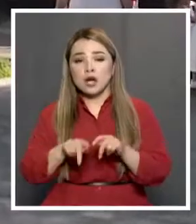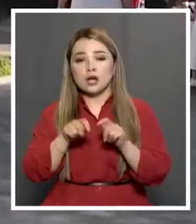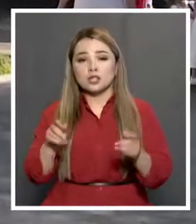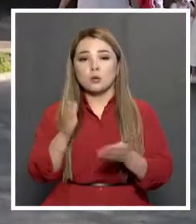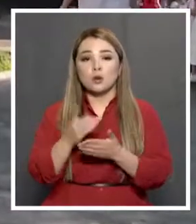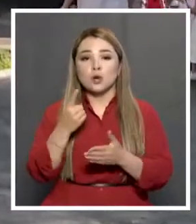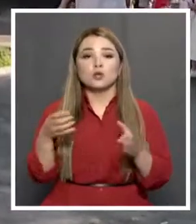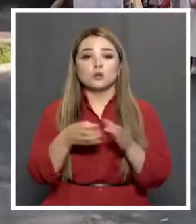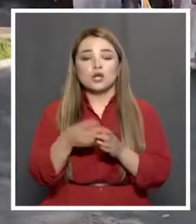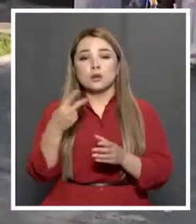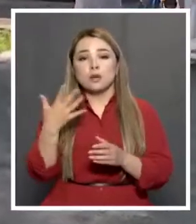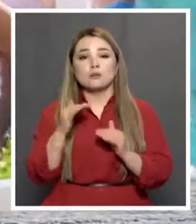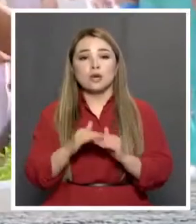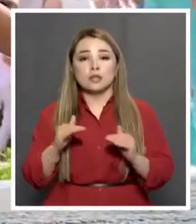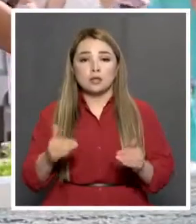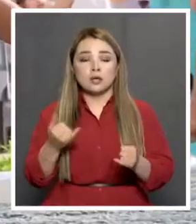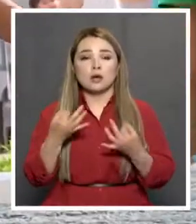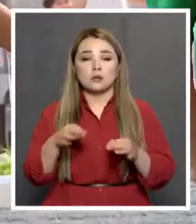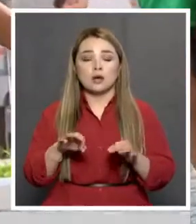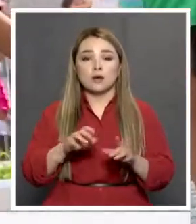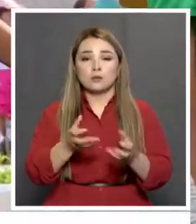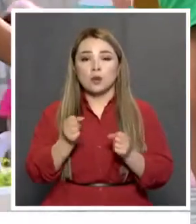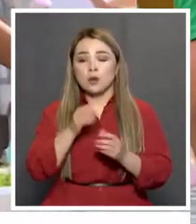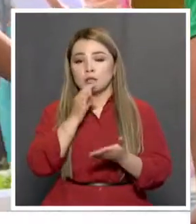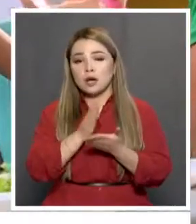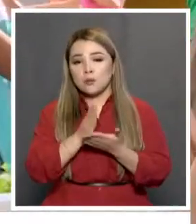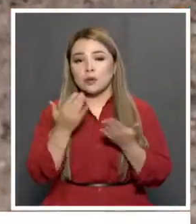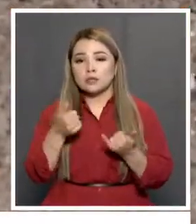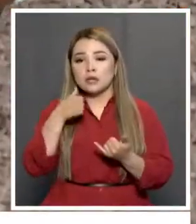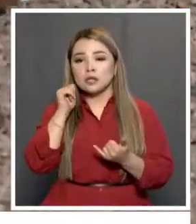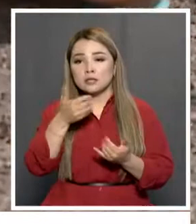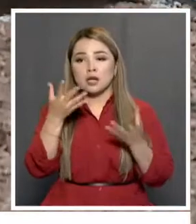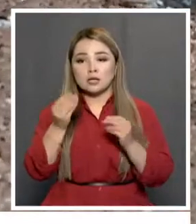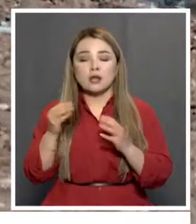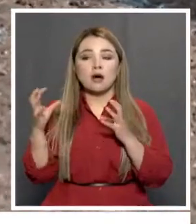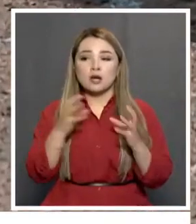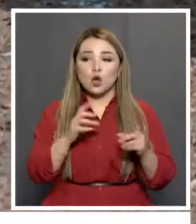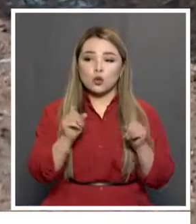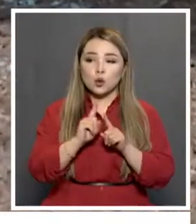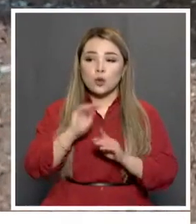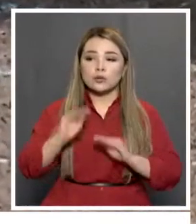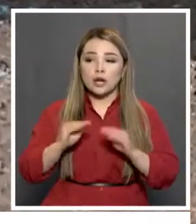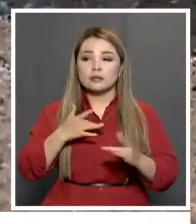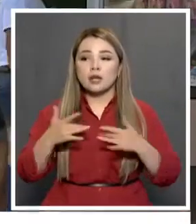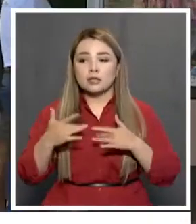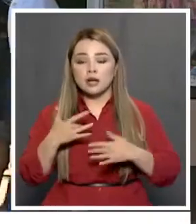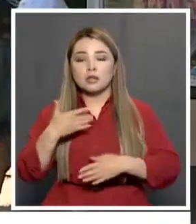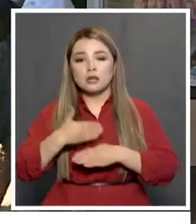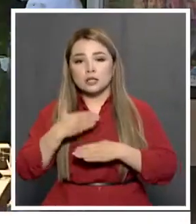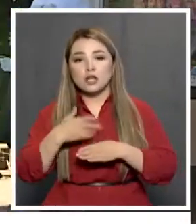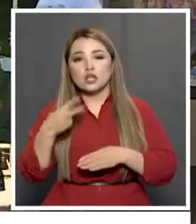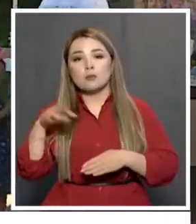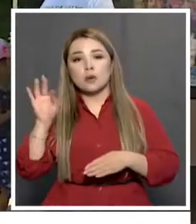1-ші топқа 25 бала алуға рұқсат етілді. Ертеңнен бастап қалааралық автобус қатынасы жанданады. Театрлар көрермен саны